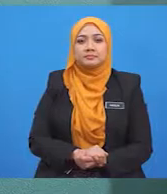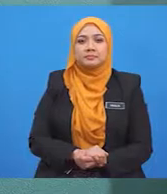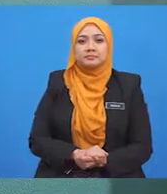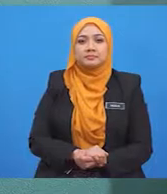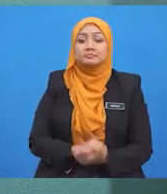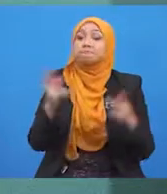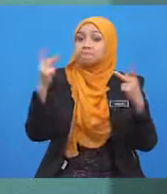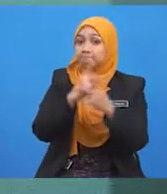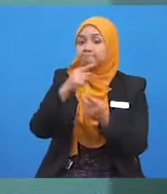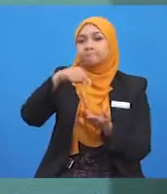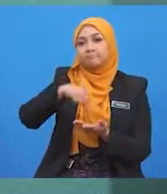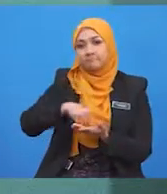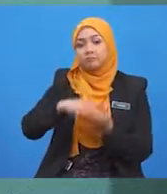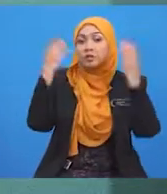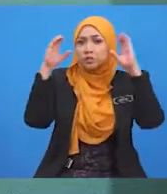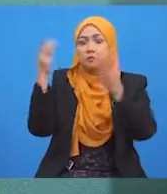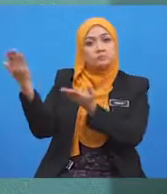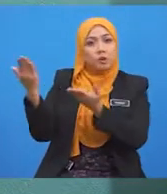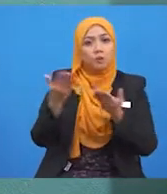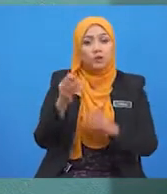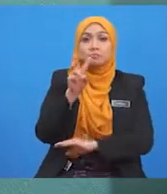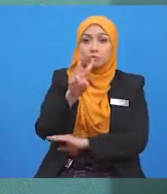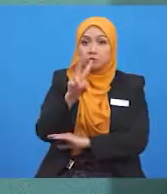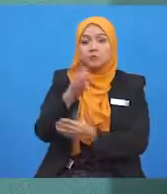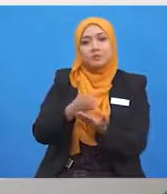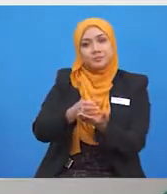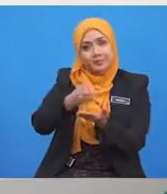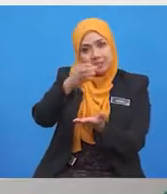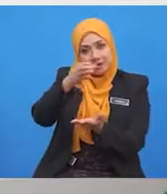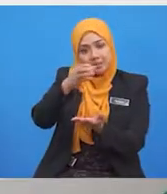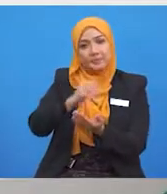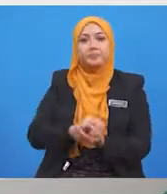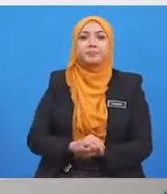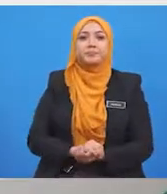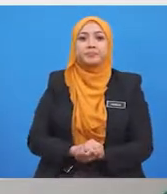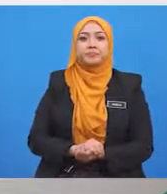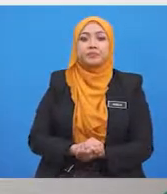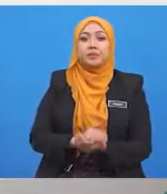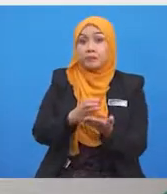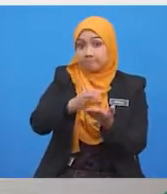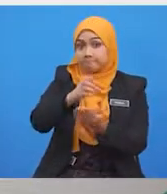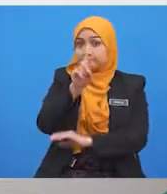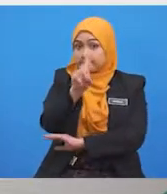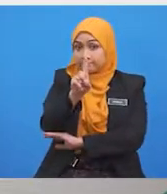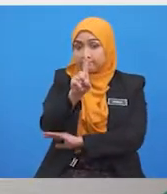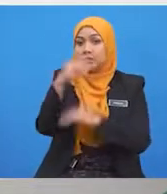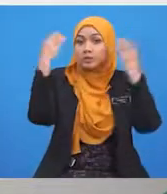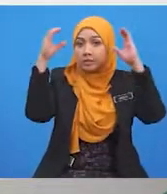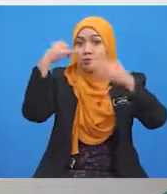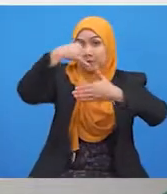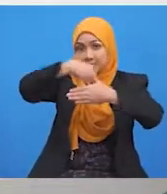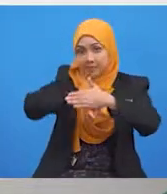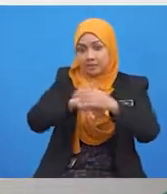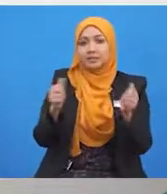kali ini chegou membawa dua biji BK BK pertama sekuisi kain